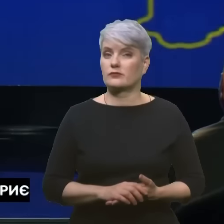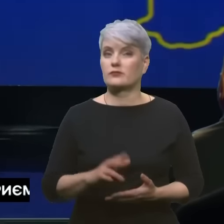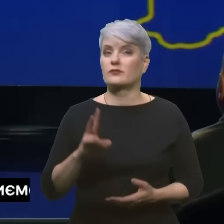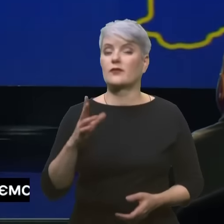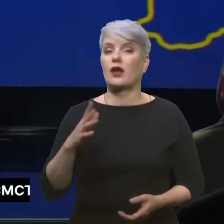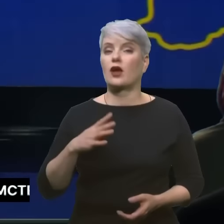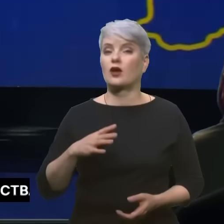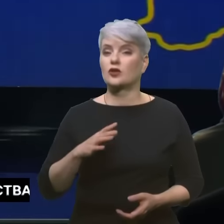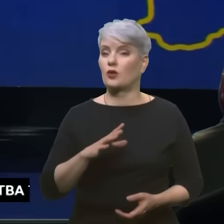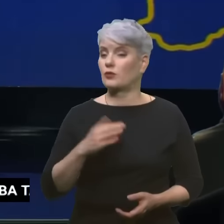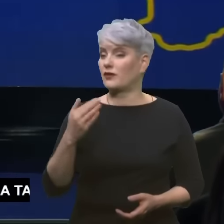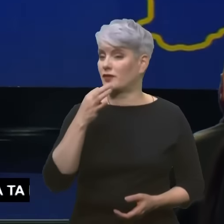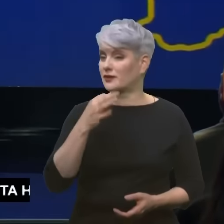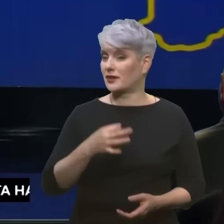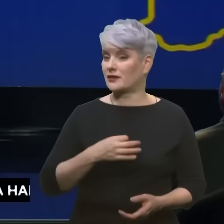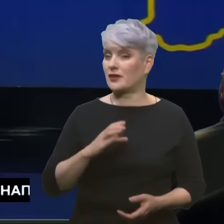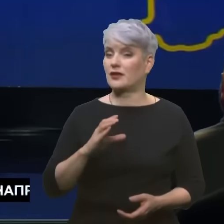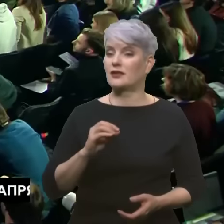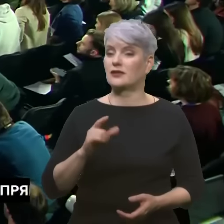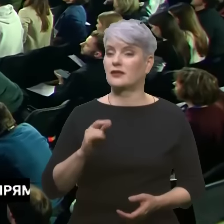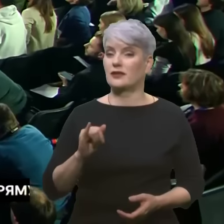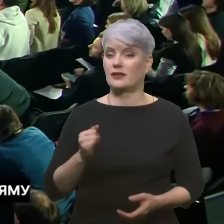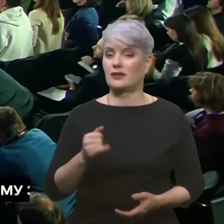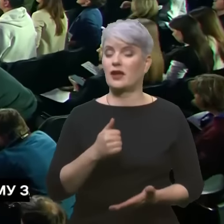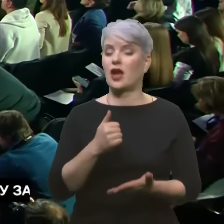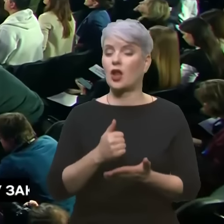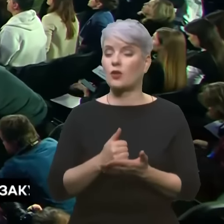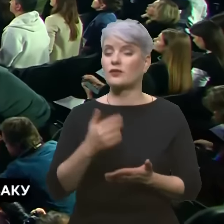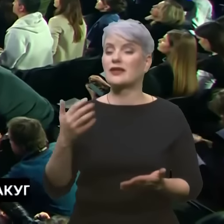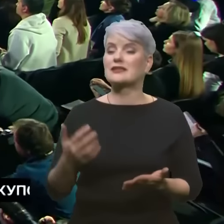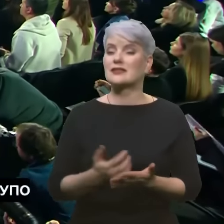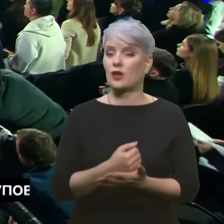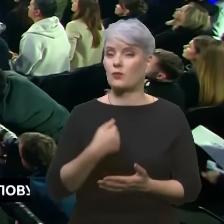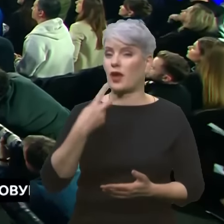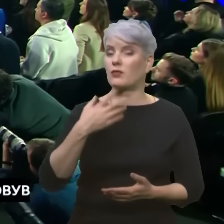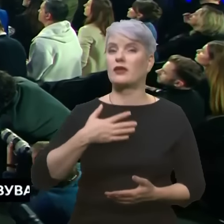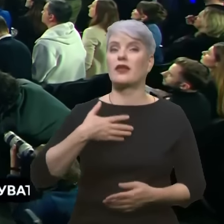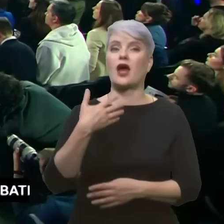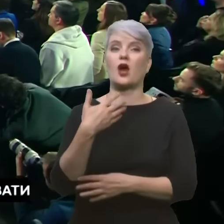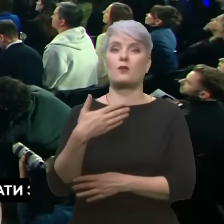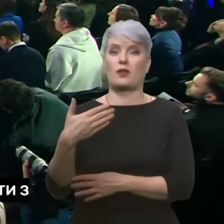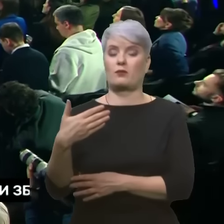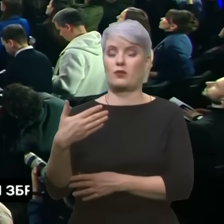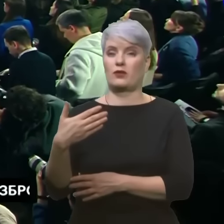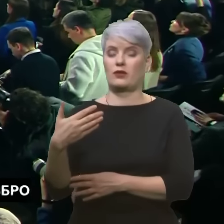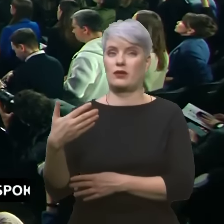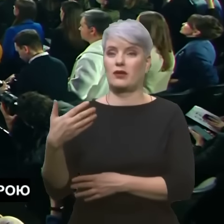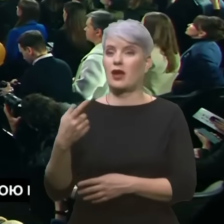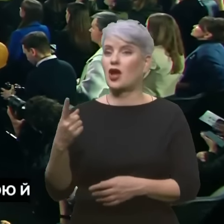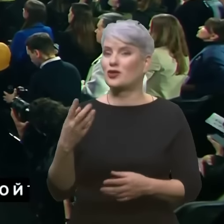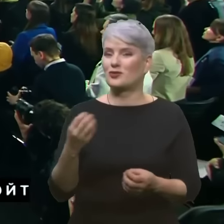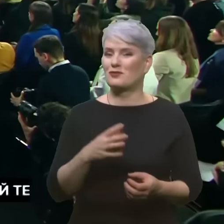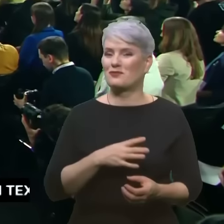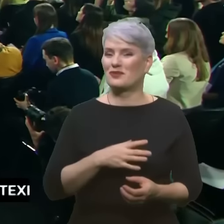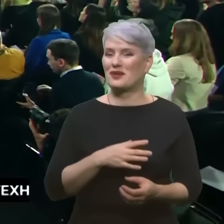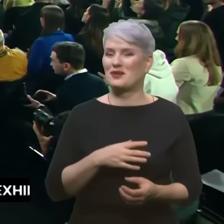Неочікувано було те, що ви сказали, Сергій. Головний здобуток, я побачив там наш прапор, це правда. Може, там ще щось